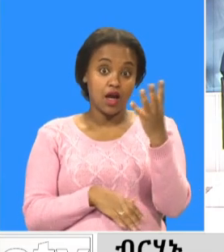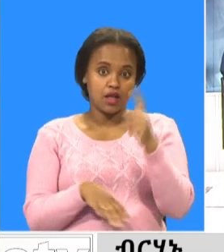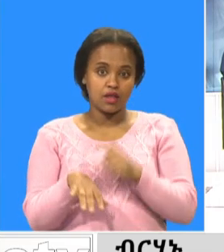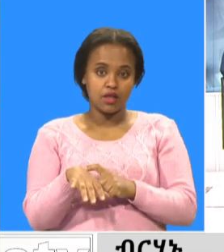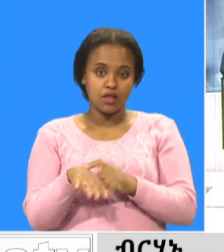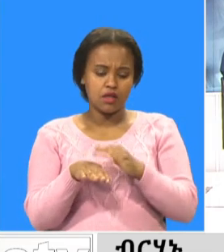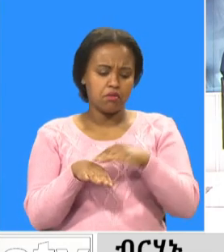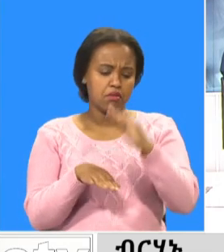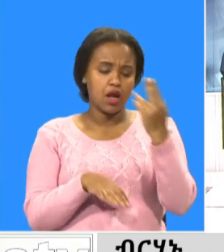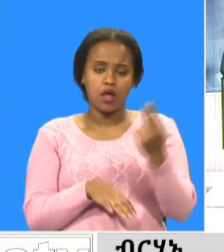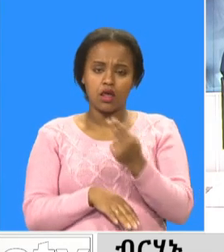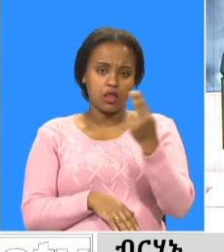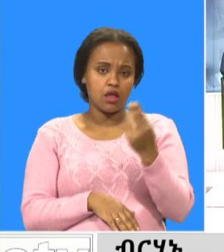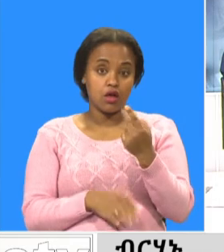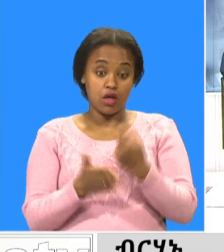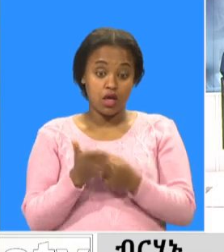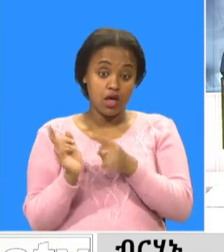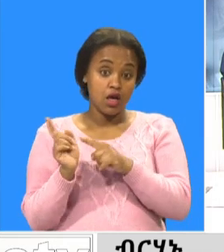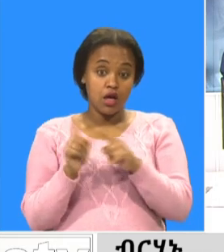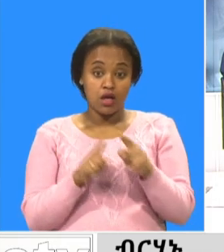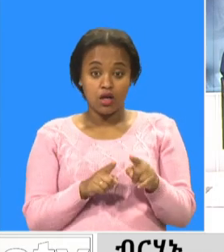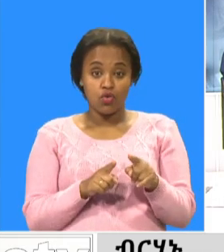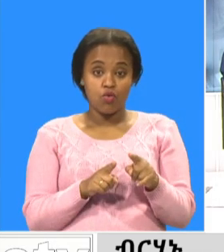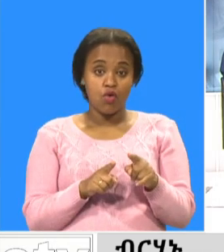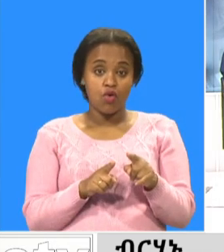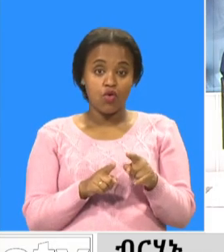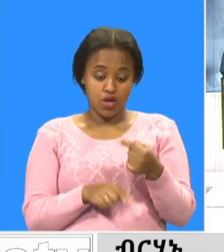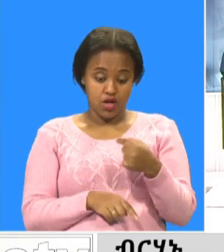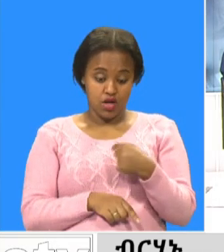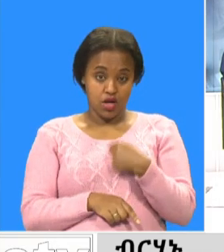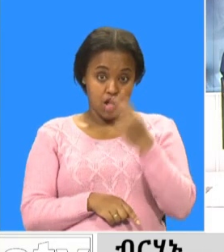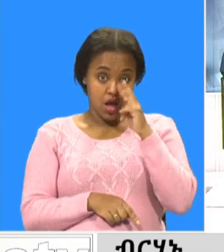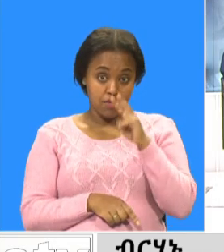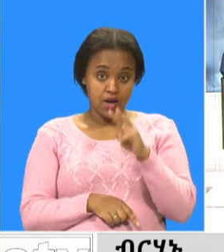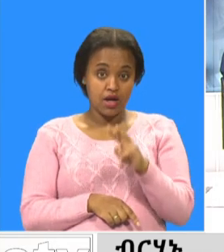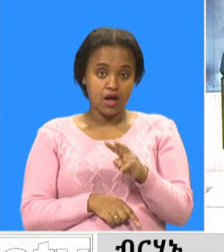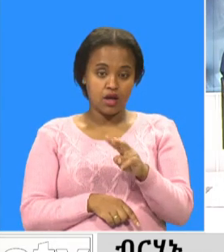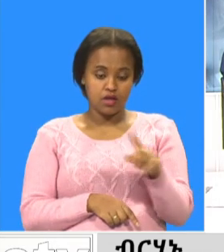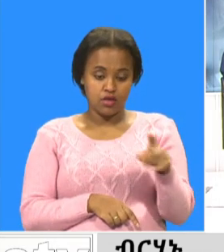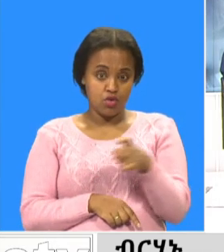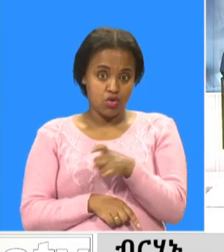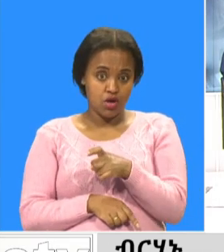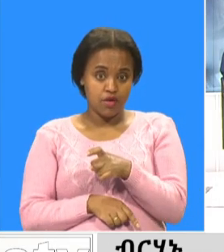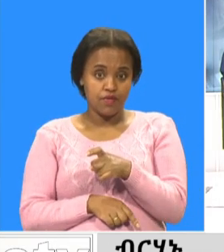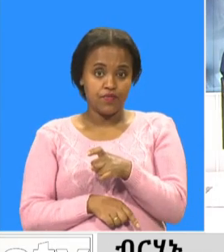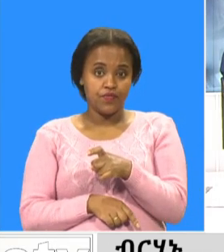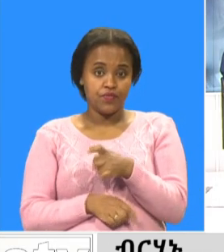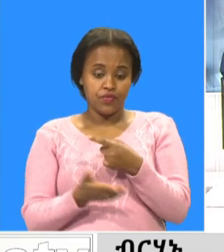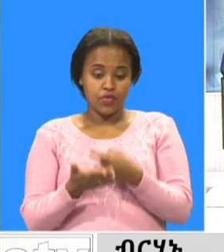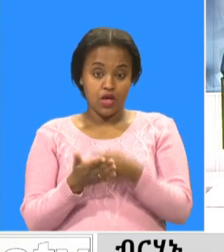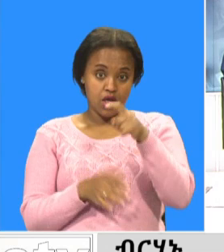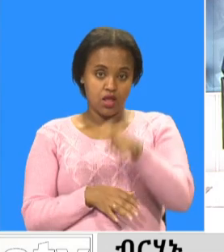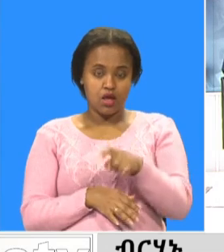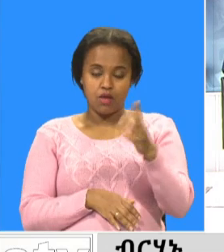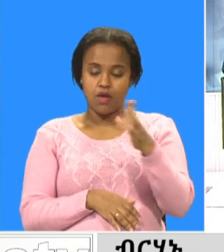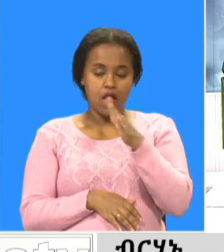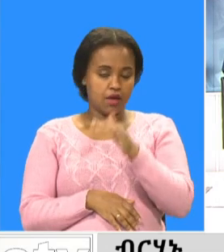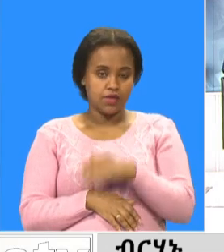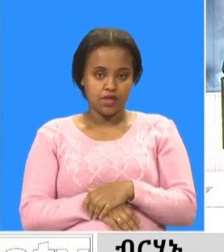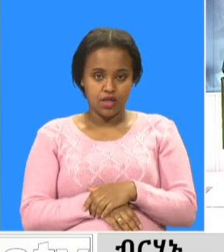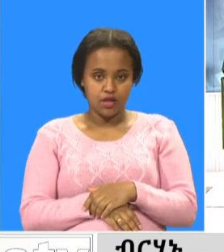በላይ ይጠቀማሉ። ይሄ ደግሞ እንደኔ አመለካከት ከሆነ ይሄ ተገቢ